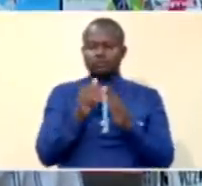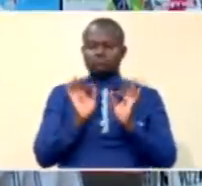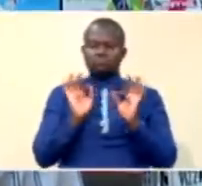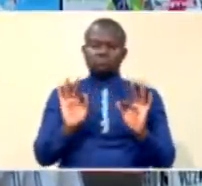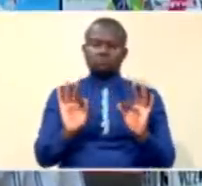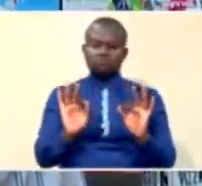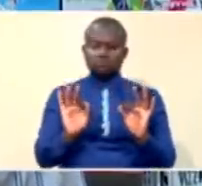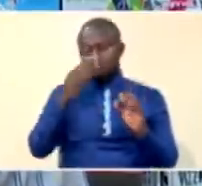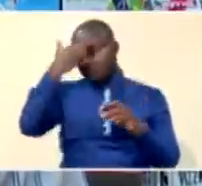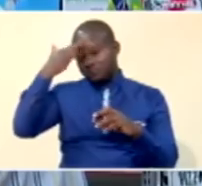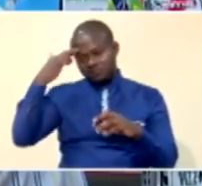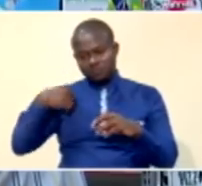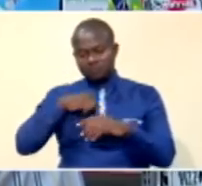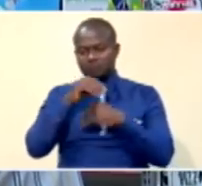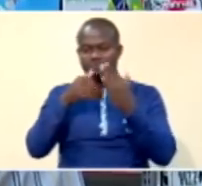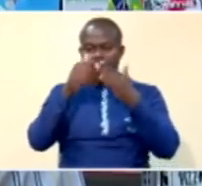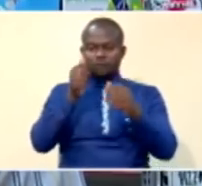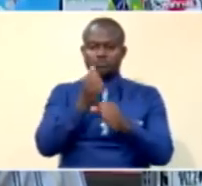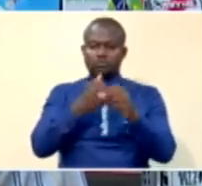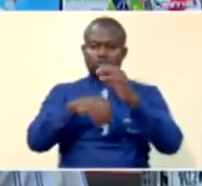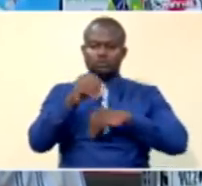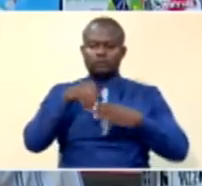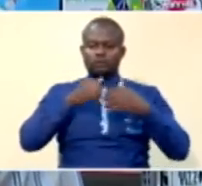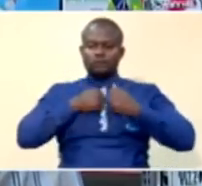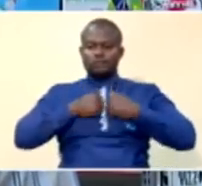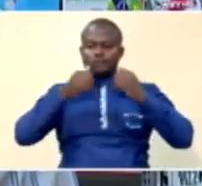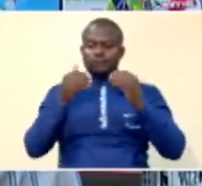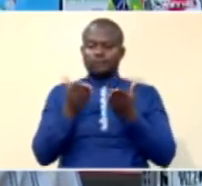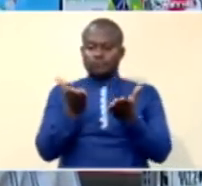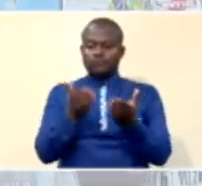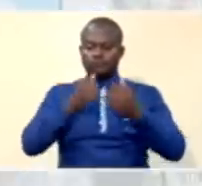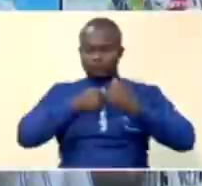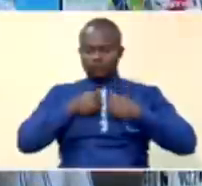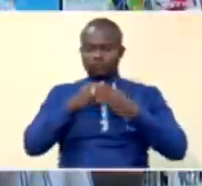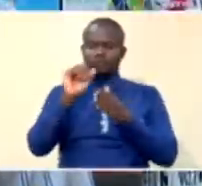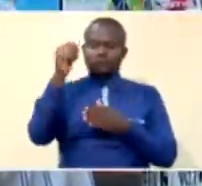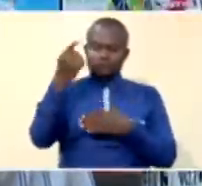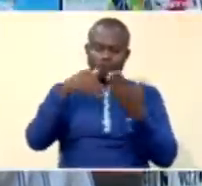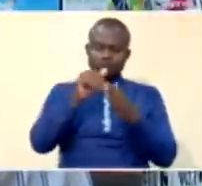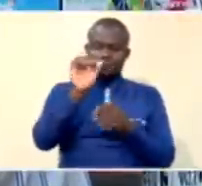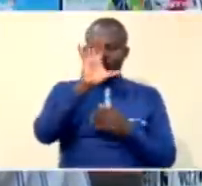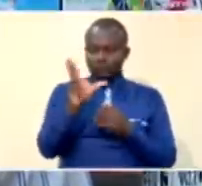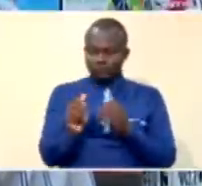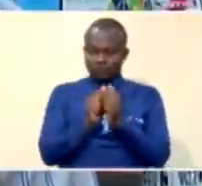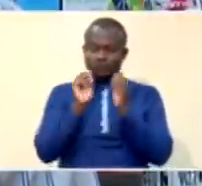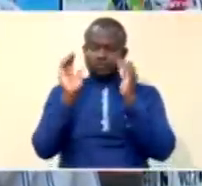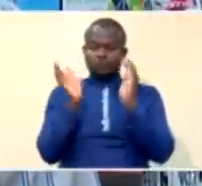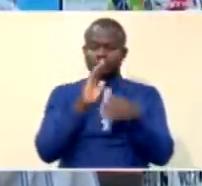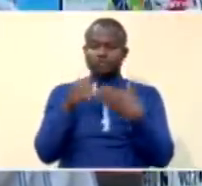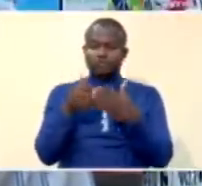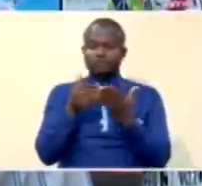ikinyabupfura. Niyo mpamvu naje gukorera ubucuruzi mu Rwanda. U Rwanda ni urwa mbere muri Afurika